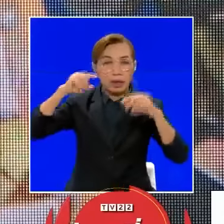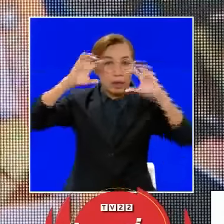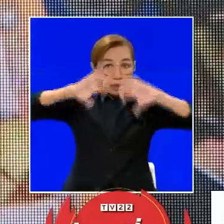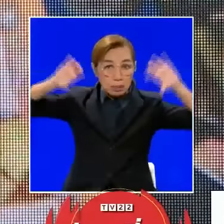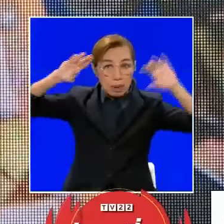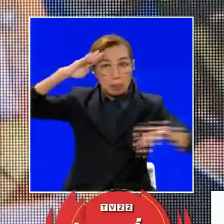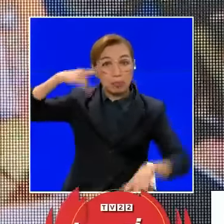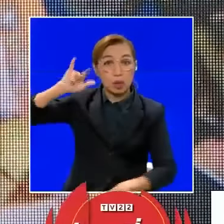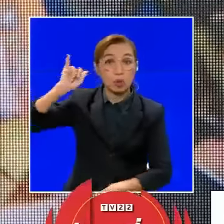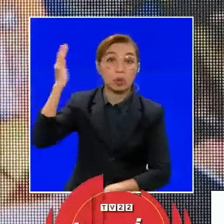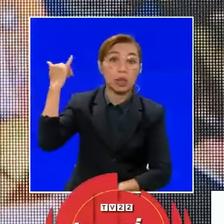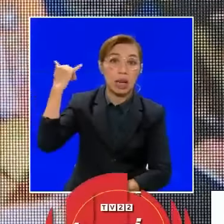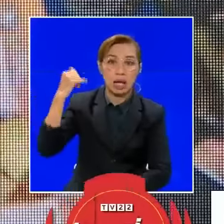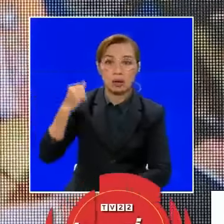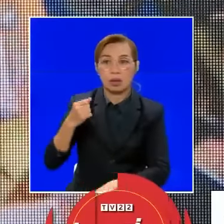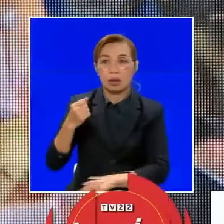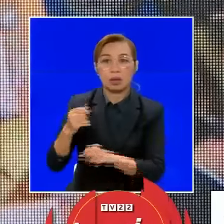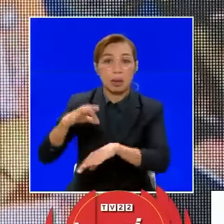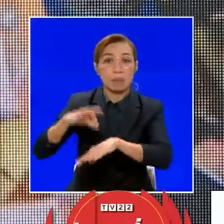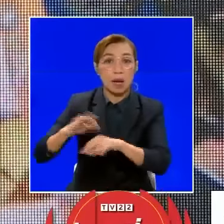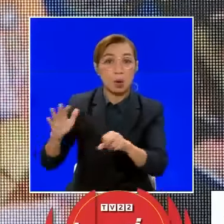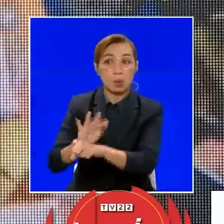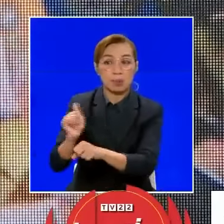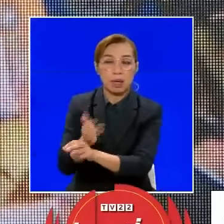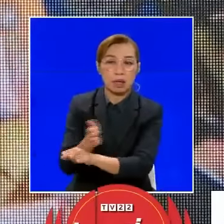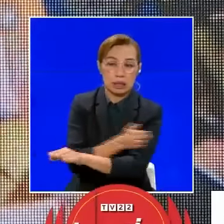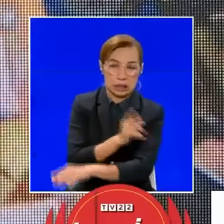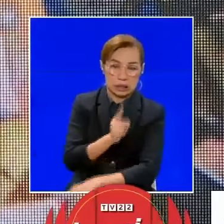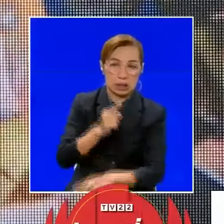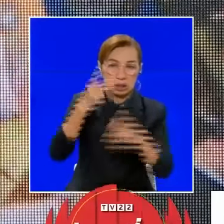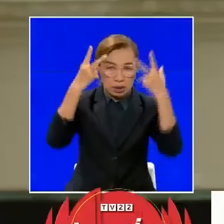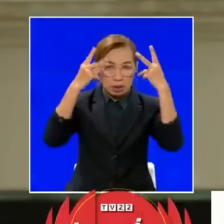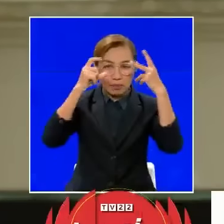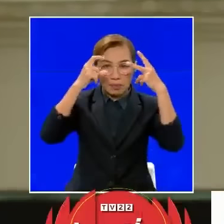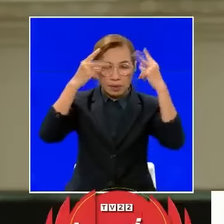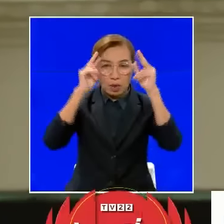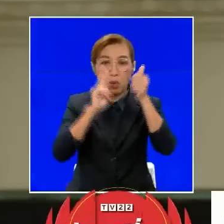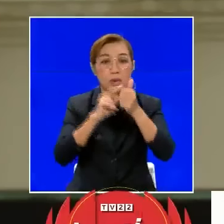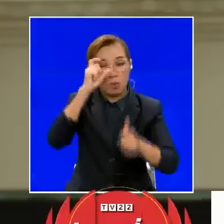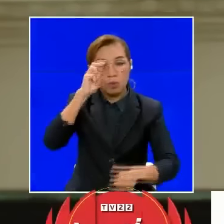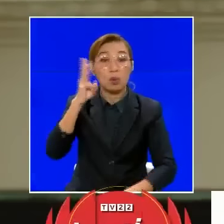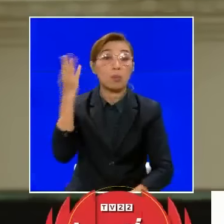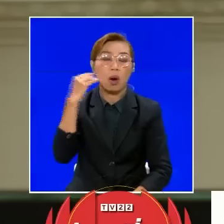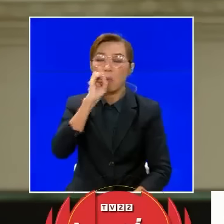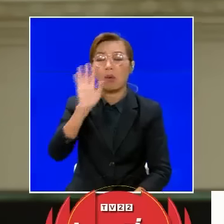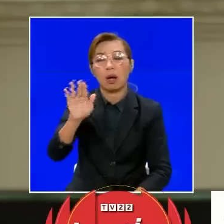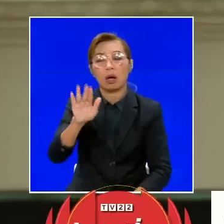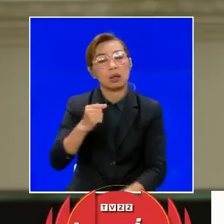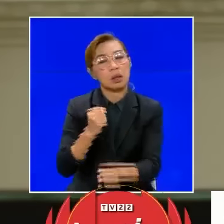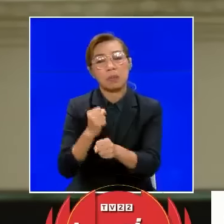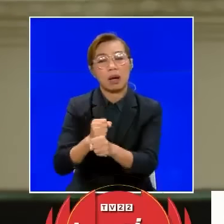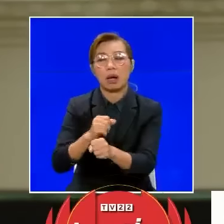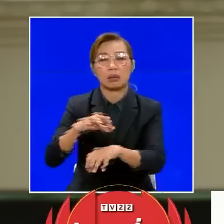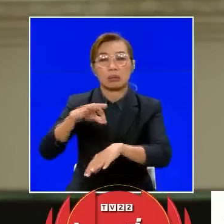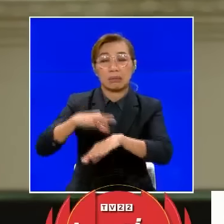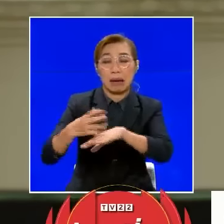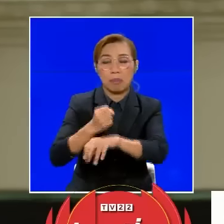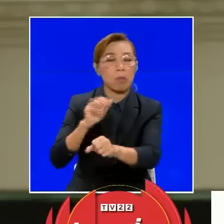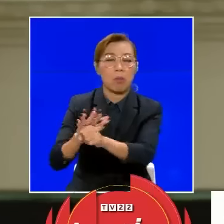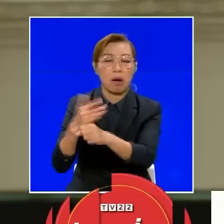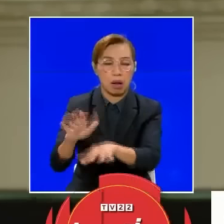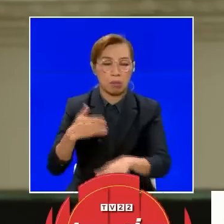บวาระไปก่อนที่ท่านจะออกไปเนี่ยนะอาจารย์สุนุก็บอกว่าพอแล้วเดี๋ยวจะไปรักษาร่างกายเพราะว่าท่านก็มีอาการป่วยแล้วก็จะไปเลี้ยงหล